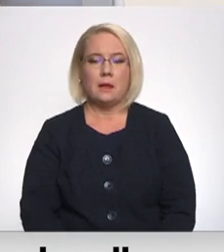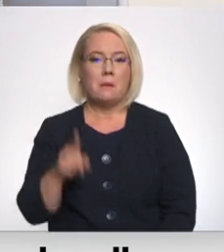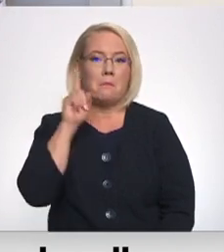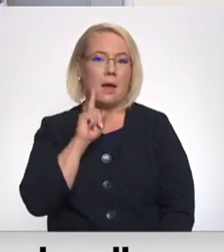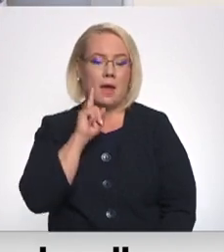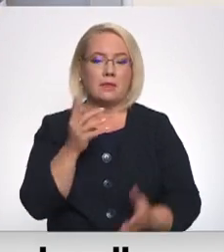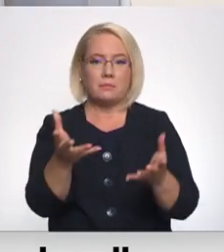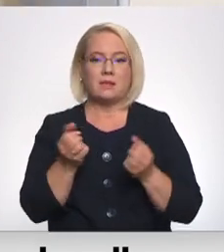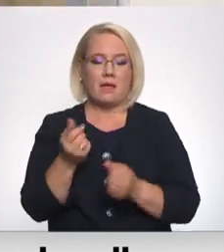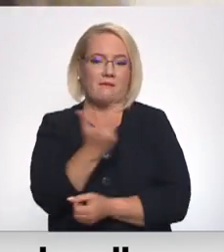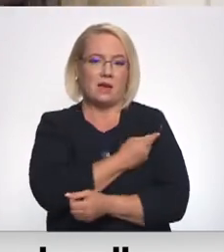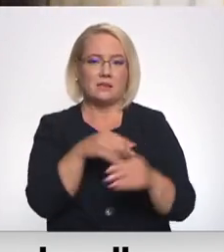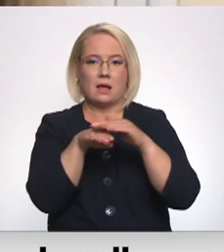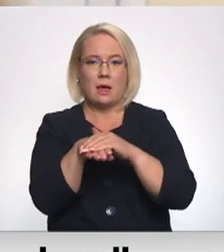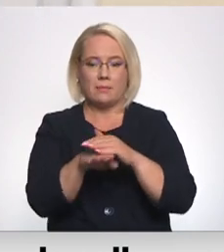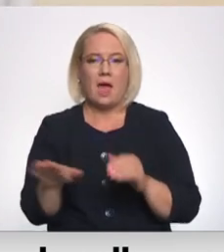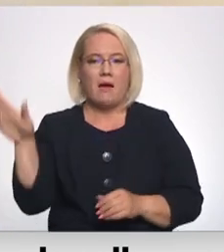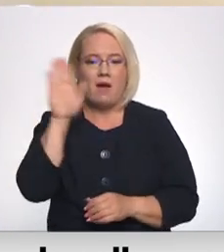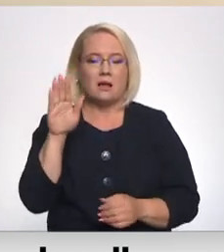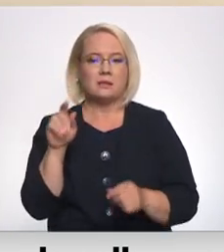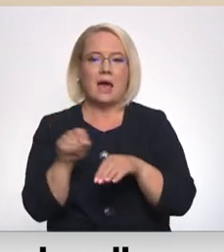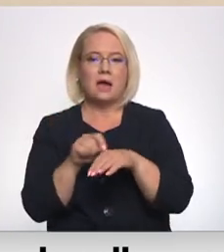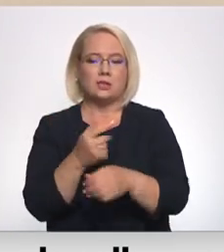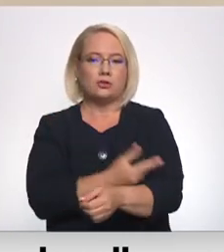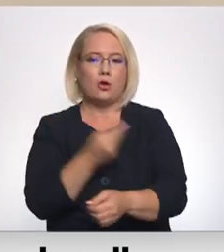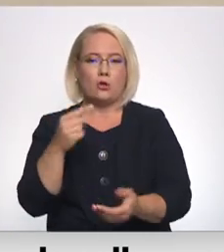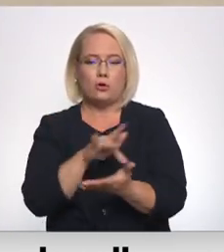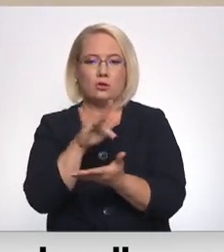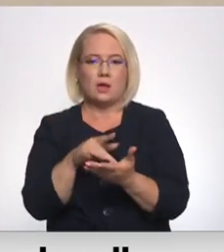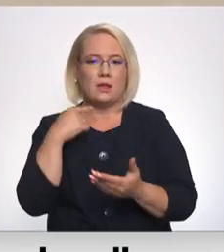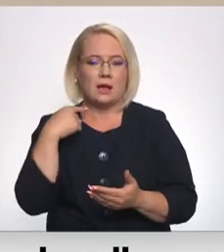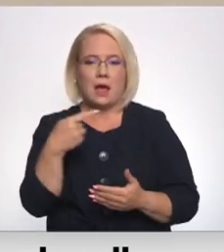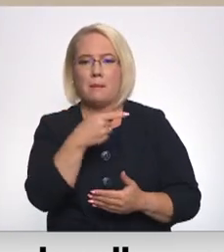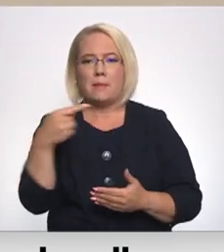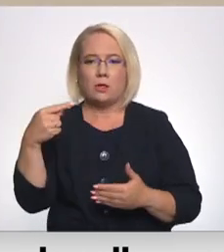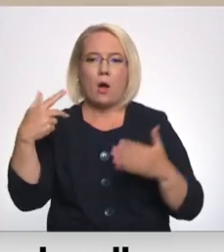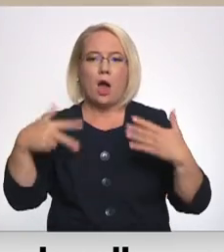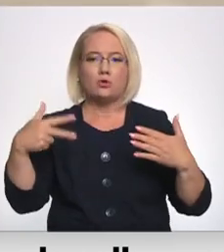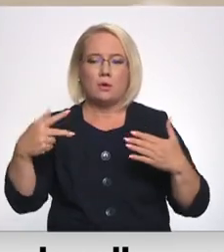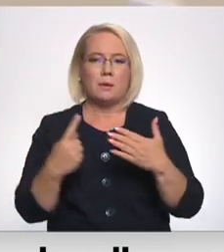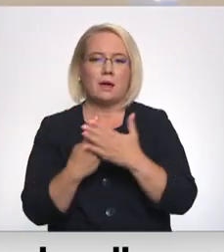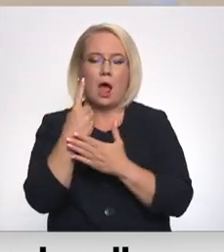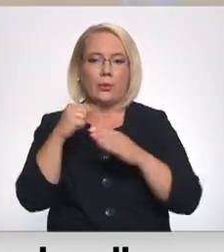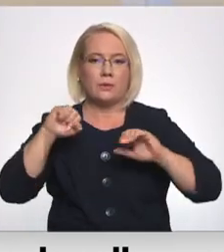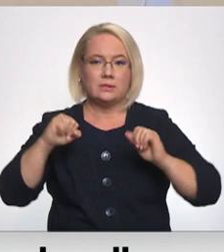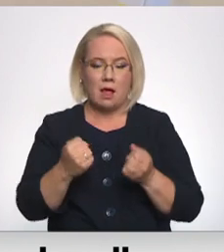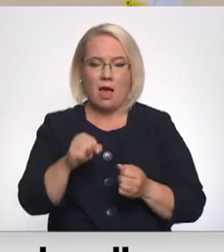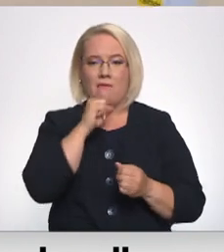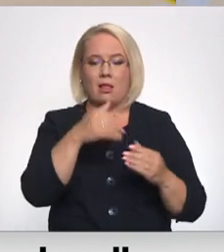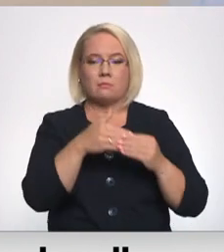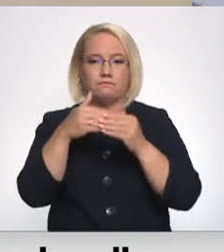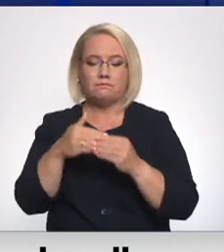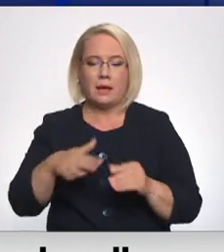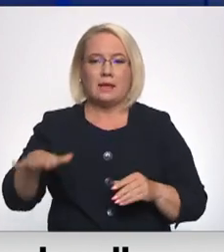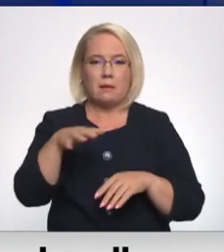Pagaidām saņemtās vakcīnas glabājas valsts asinsdonoru centrā Rīgā, mīnus 80 grādu salā, bet tālāk tās pārvedīs uz ģimenes